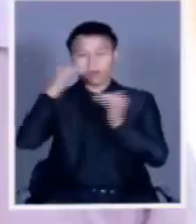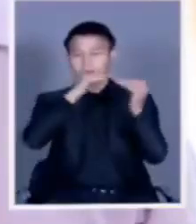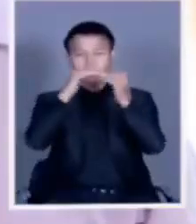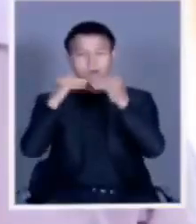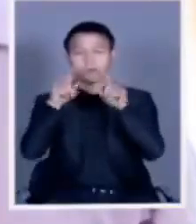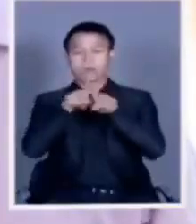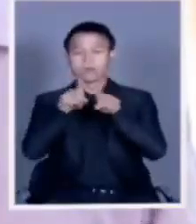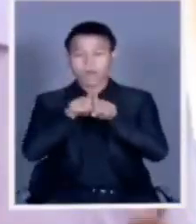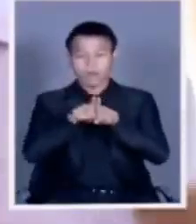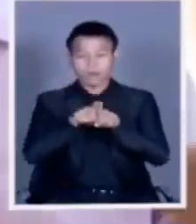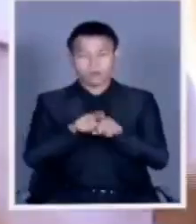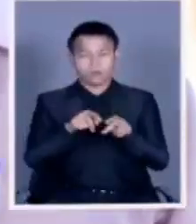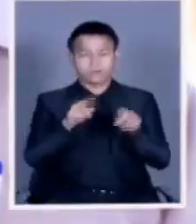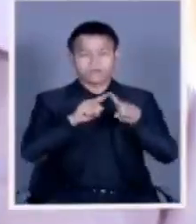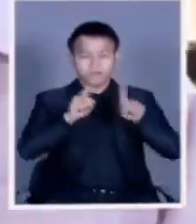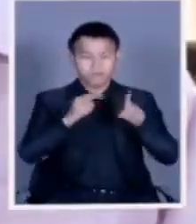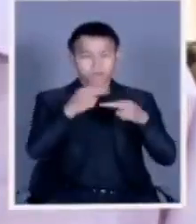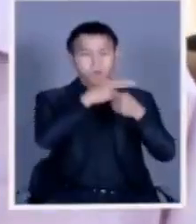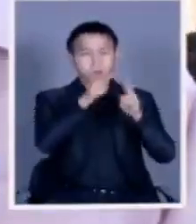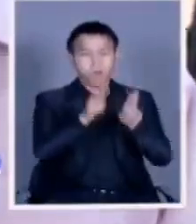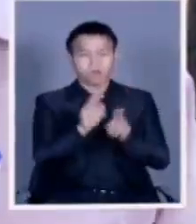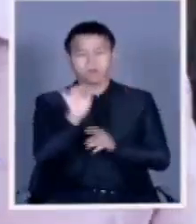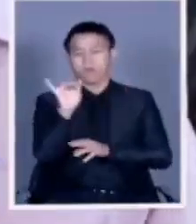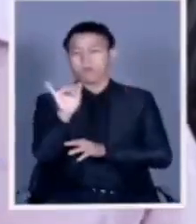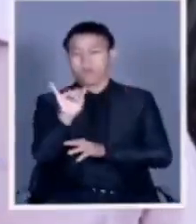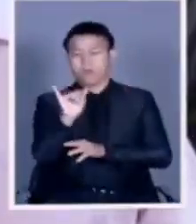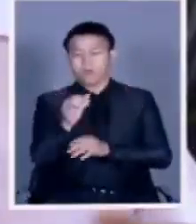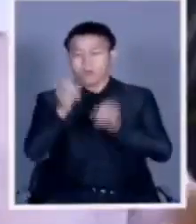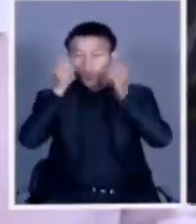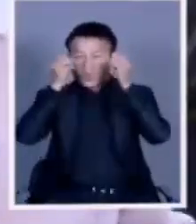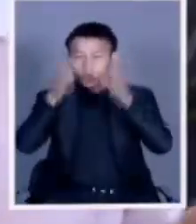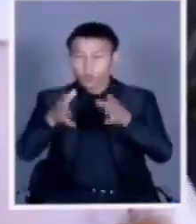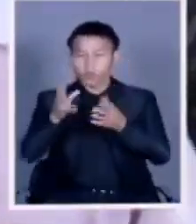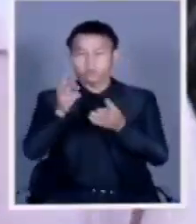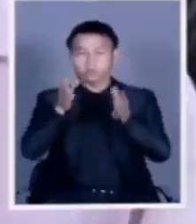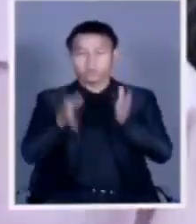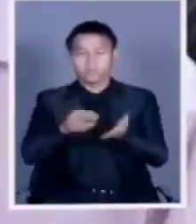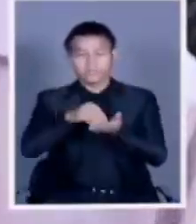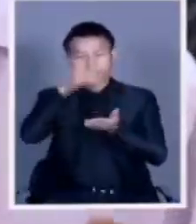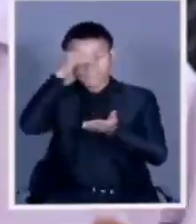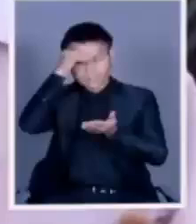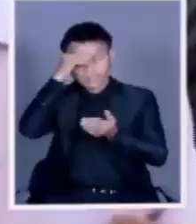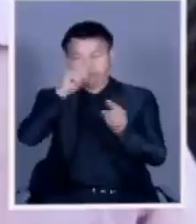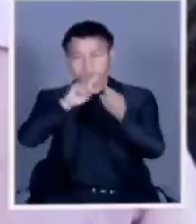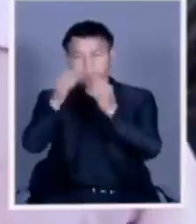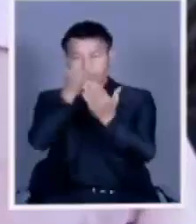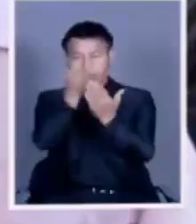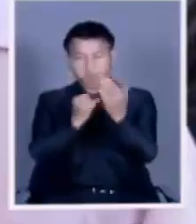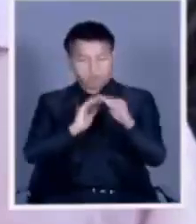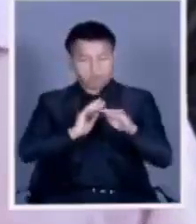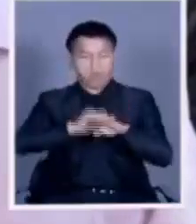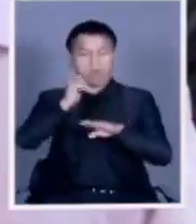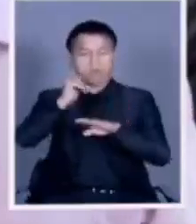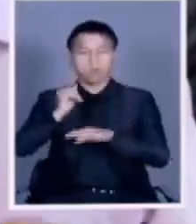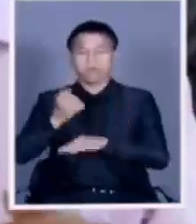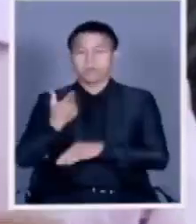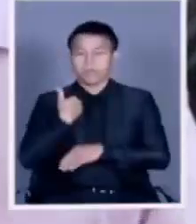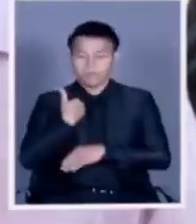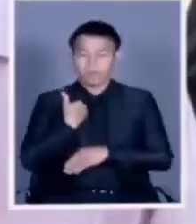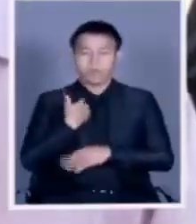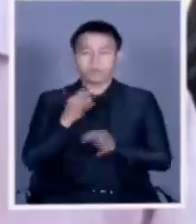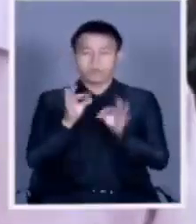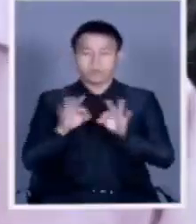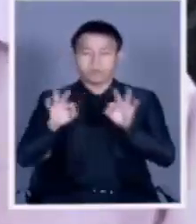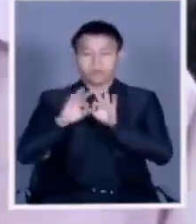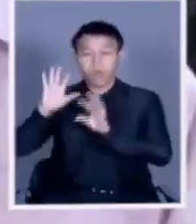ษาครูอาจารย์เฉพาะภายในเฮาเนาะท่านว่ามาแสดงร่วมกับสากลนี่มันยังน้อยมันยังแค